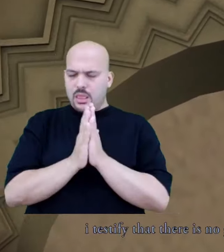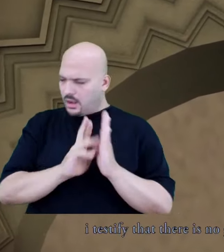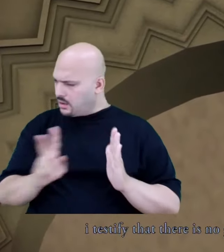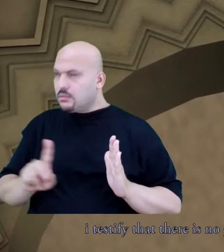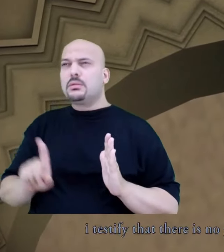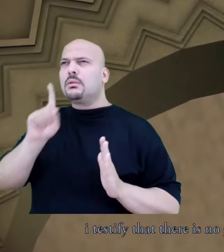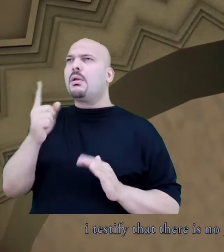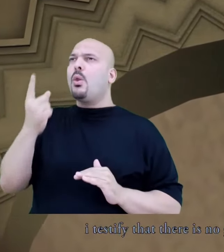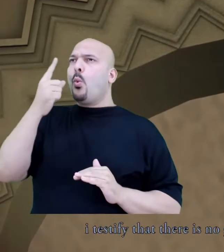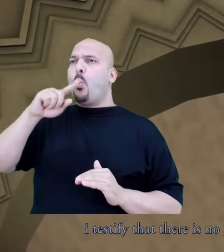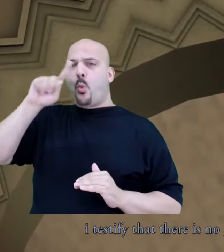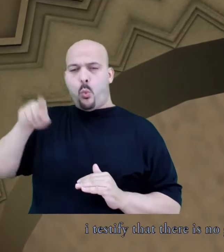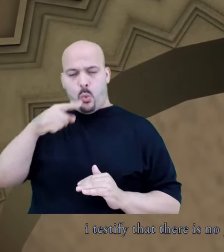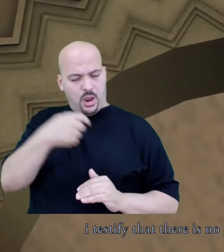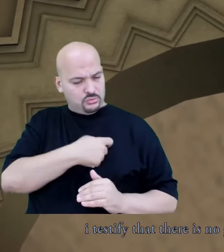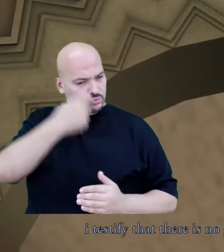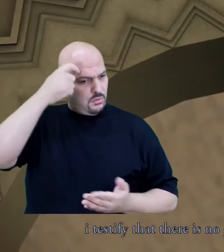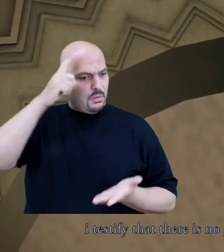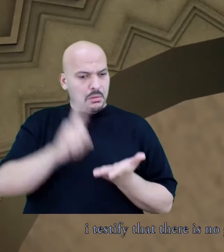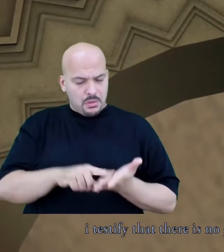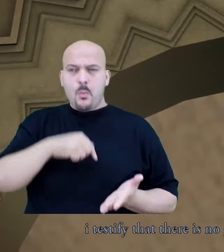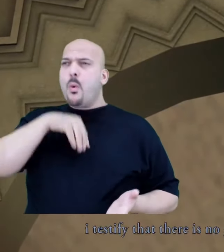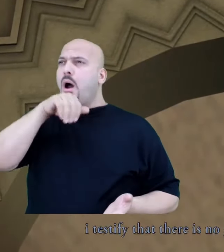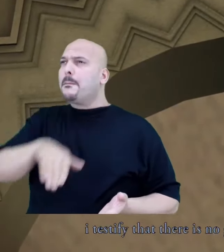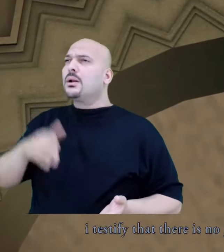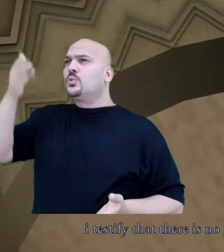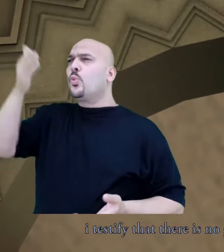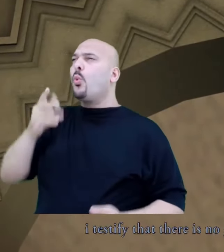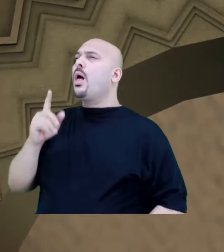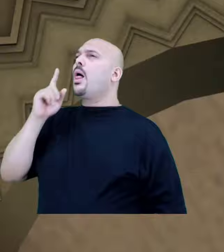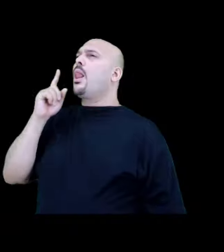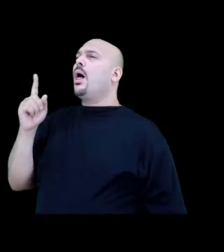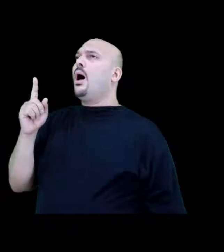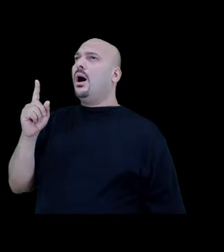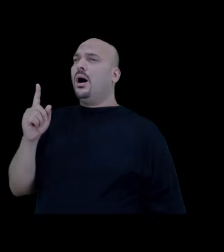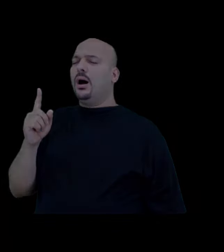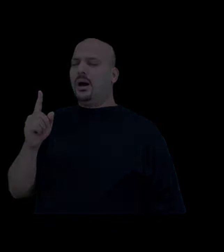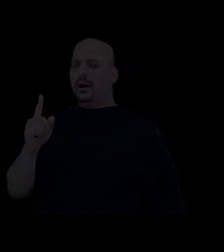وأشهد أن محمدا رسول الله.